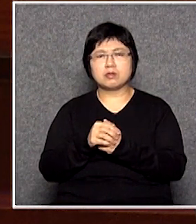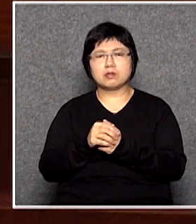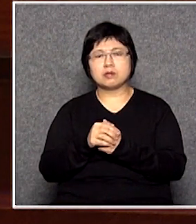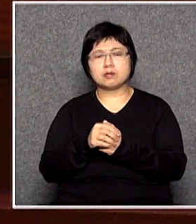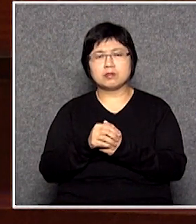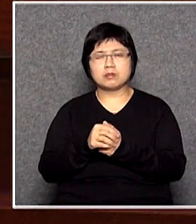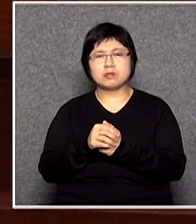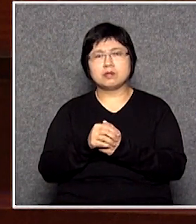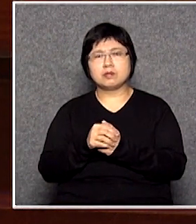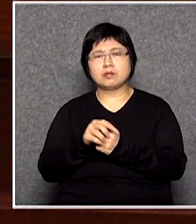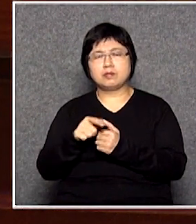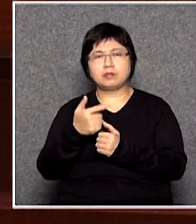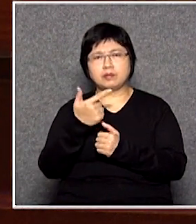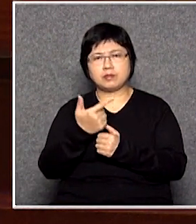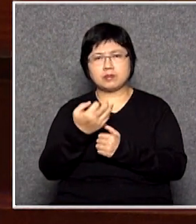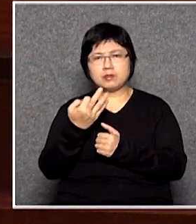嗱，呢個